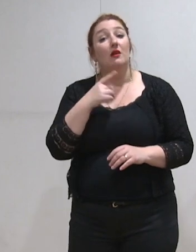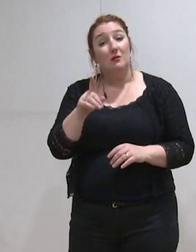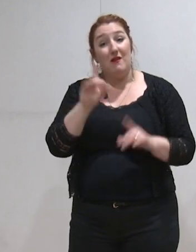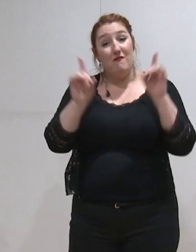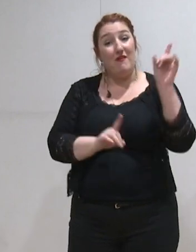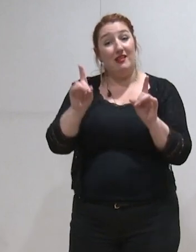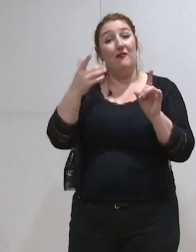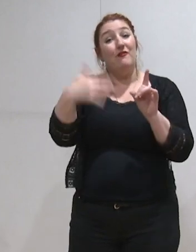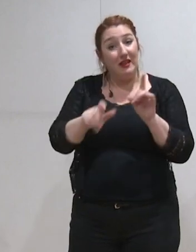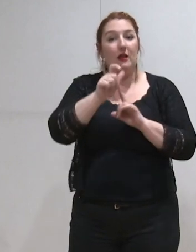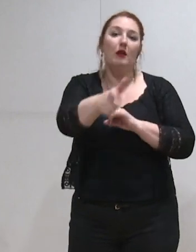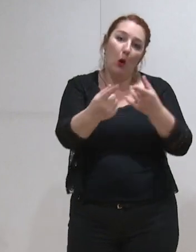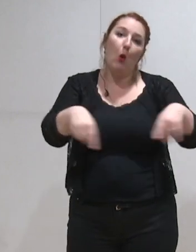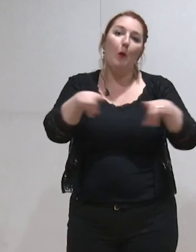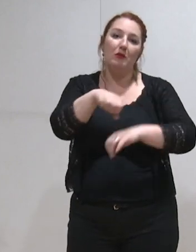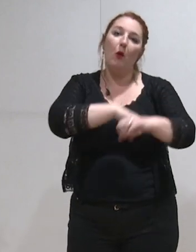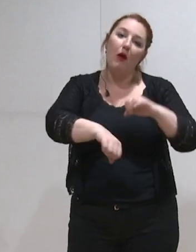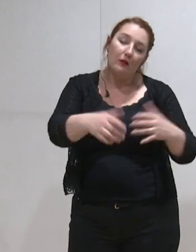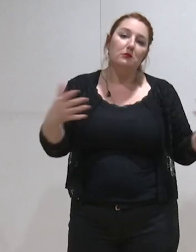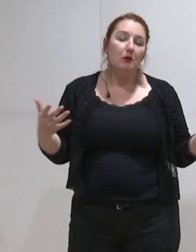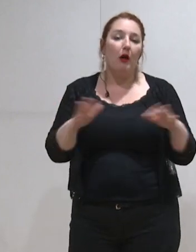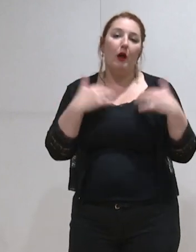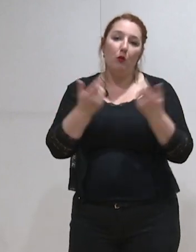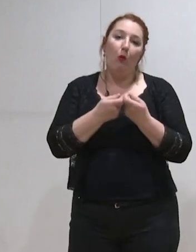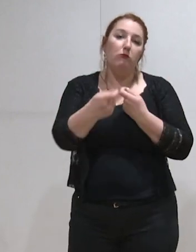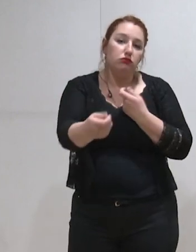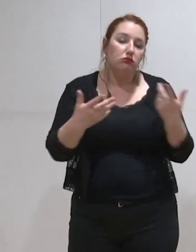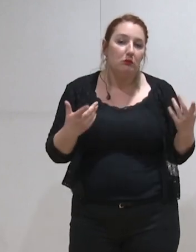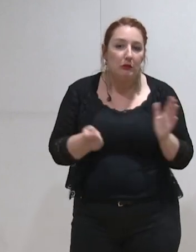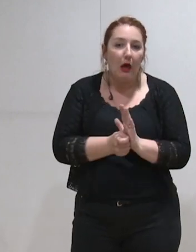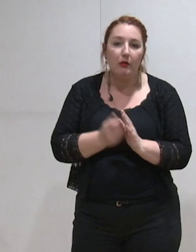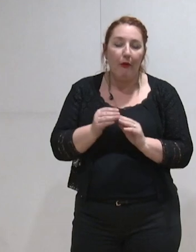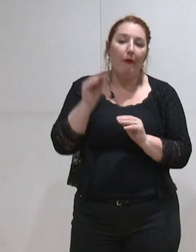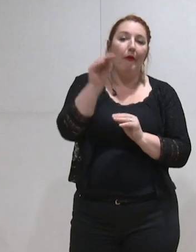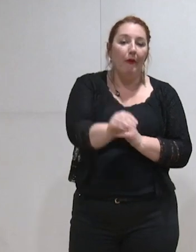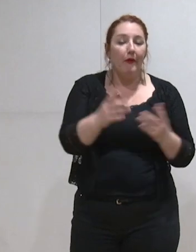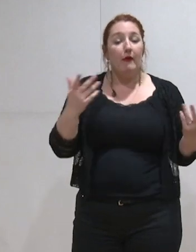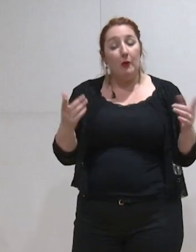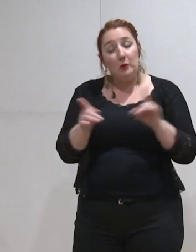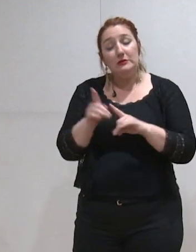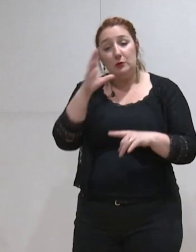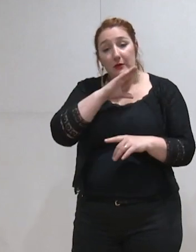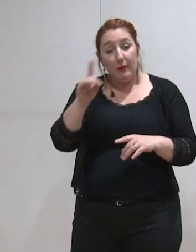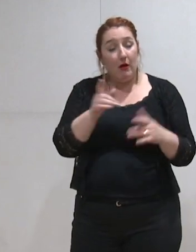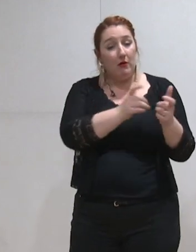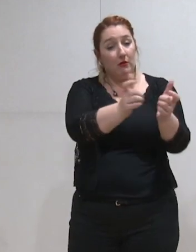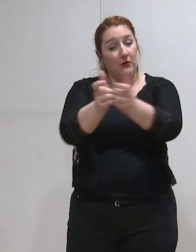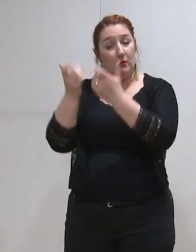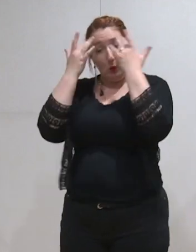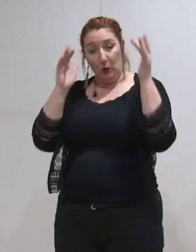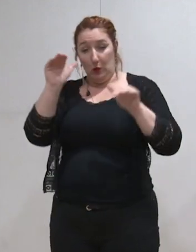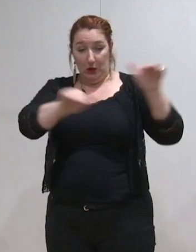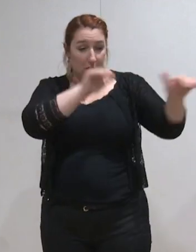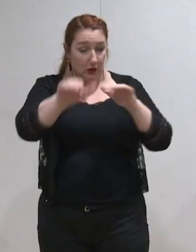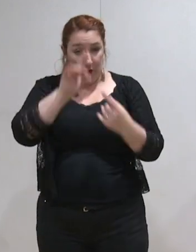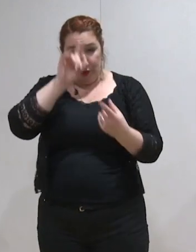la fête des tuiles là aussi les choses doivent être claires puisque nous savons que de nombreux acteurs culturels ont été sollicités pour participer à cet